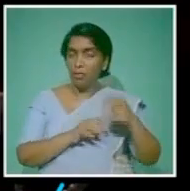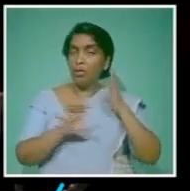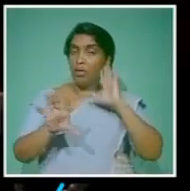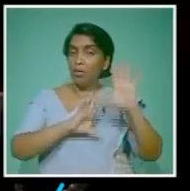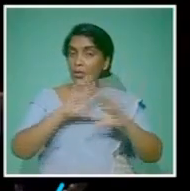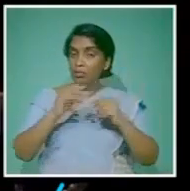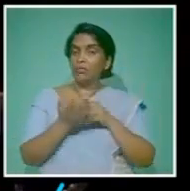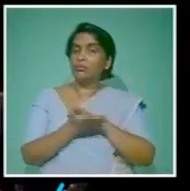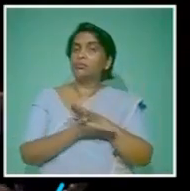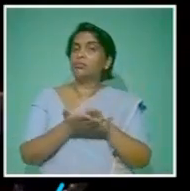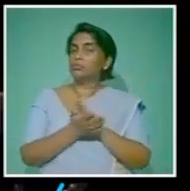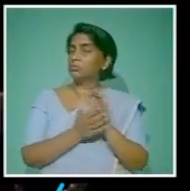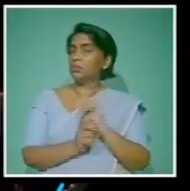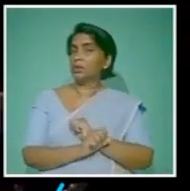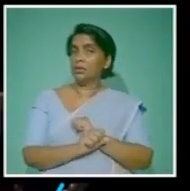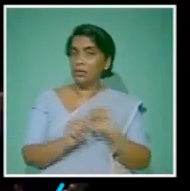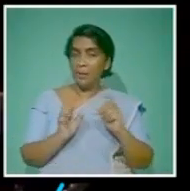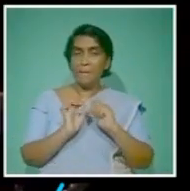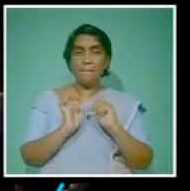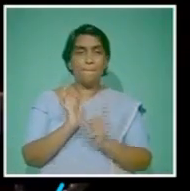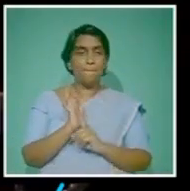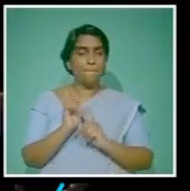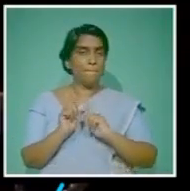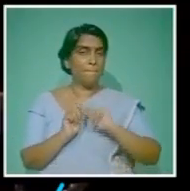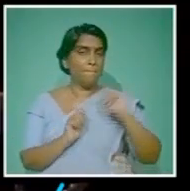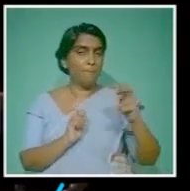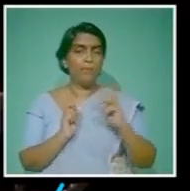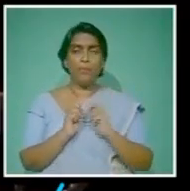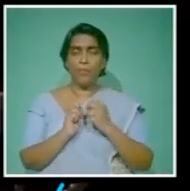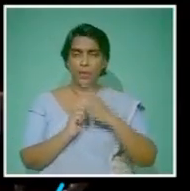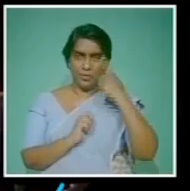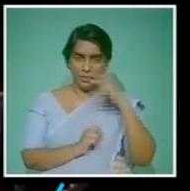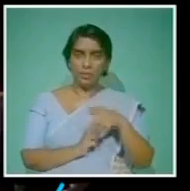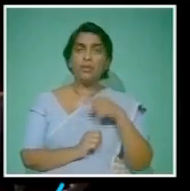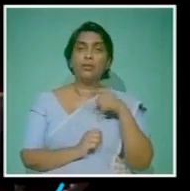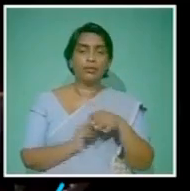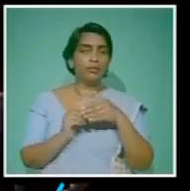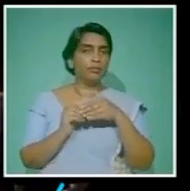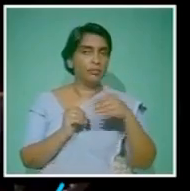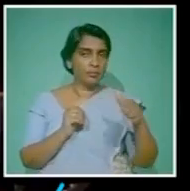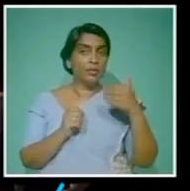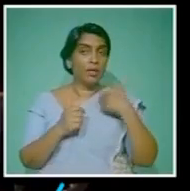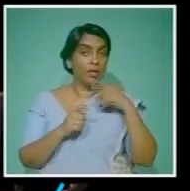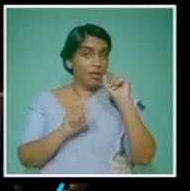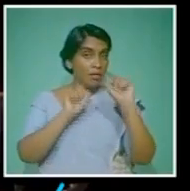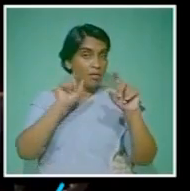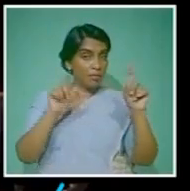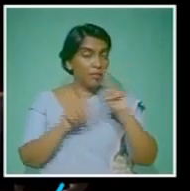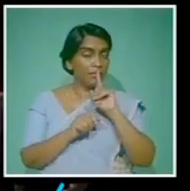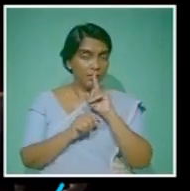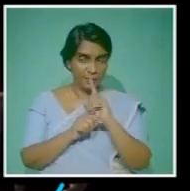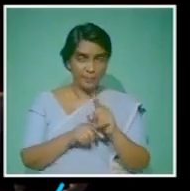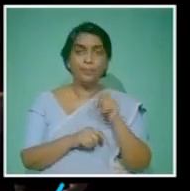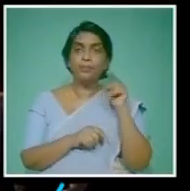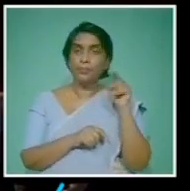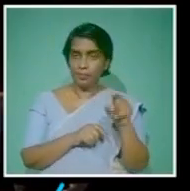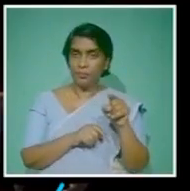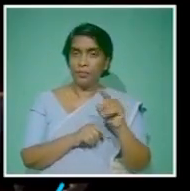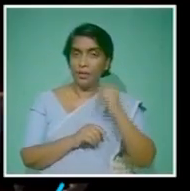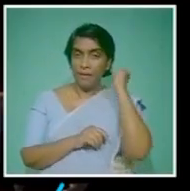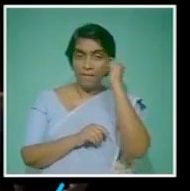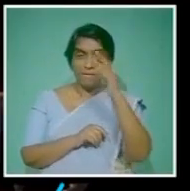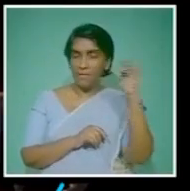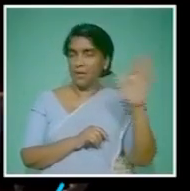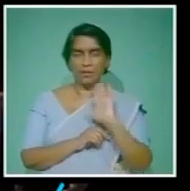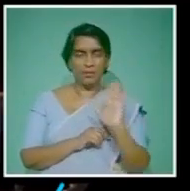තොරතුරු යාවත්කාලීන නොවීම හා බිල්පත් නොගැවීම පිළිබඳ ගැටලුව මත මේ වන විටත් මම මේ නම් ටික කියන්නේ ගරු කතානායකතුමනේ එයාට තියෙන අසාධාරණයක්